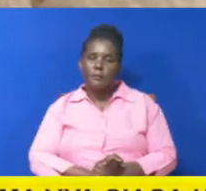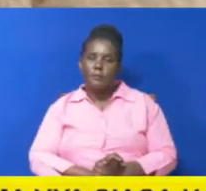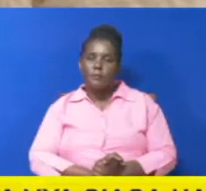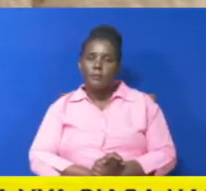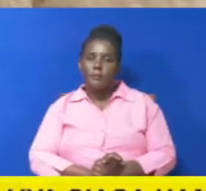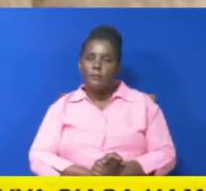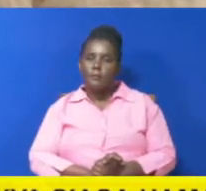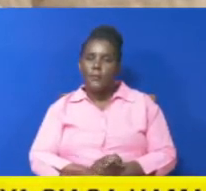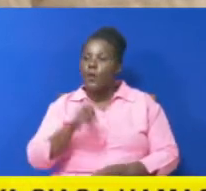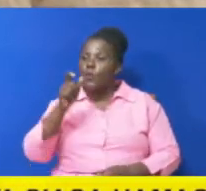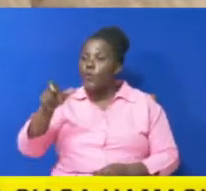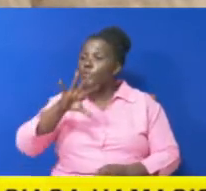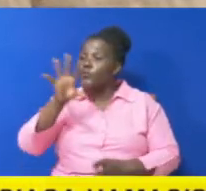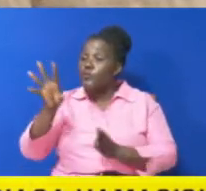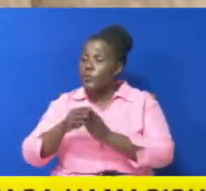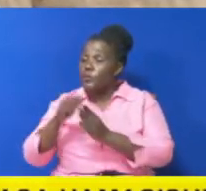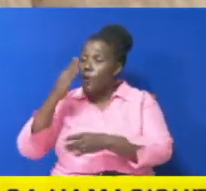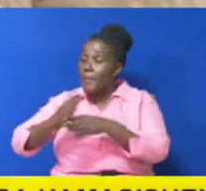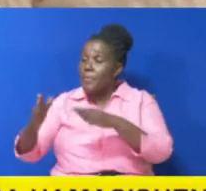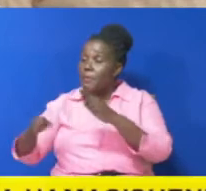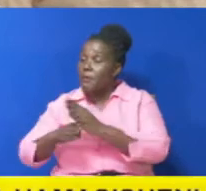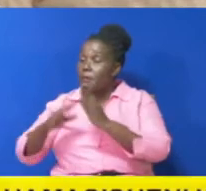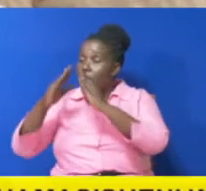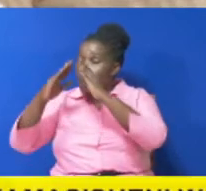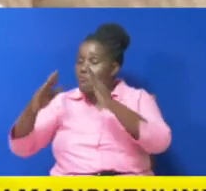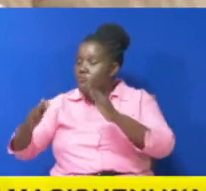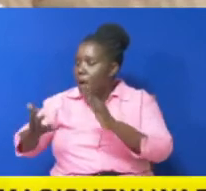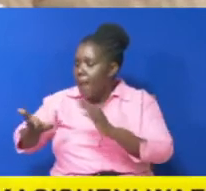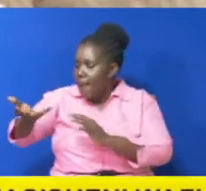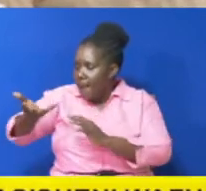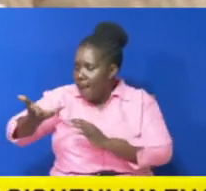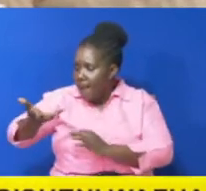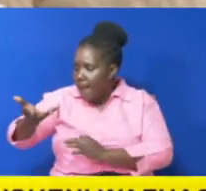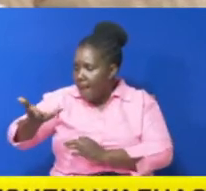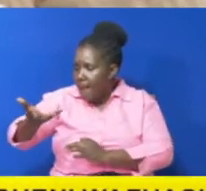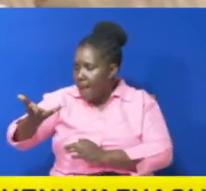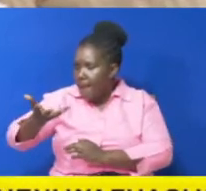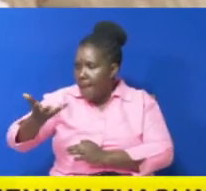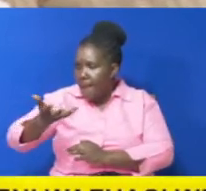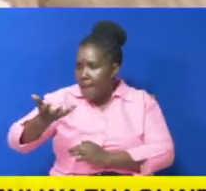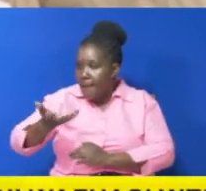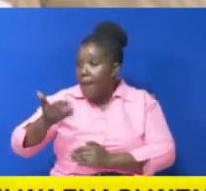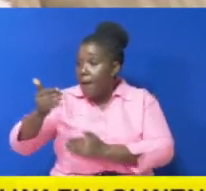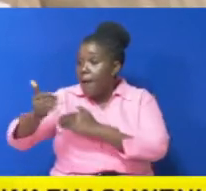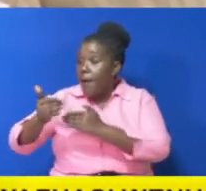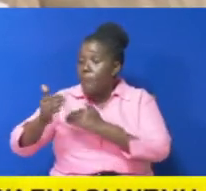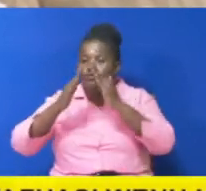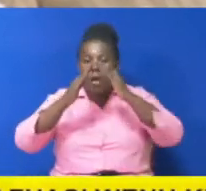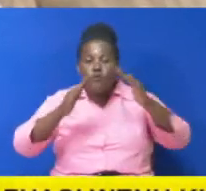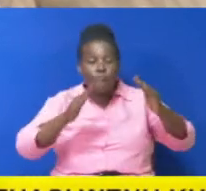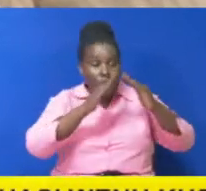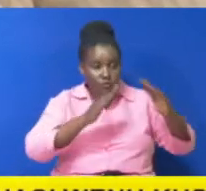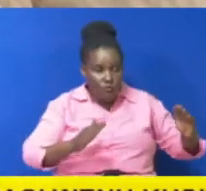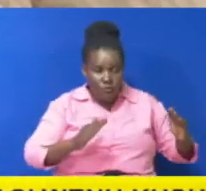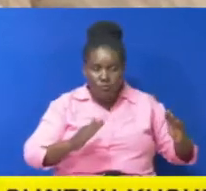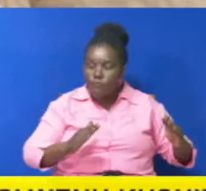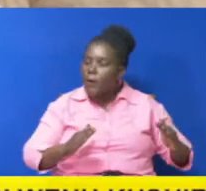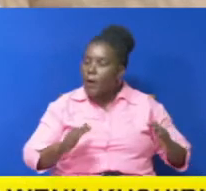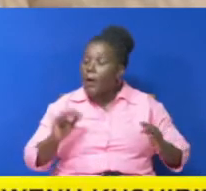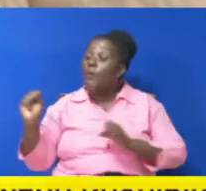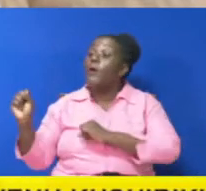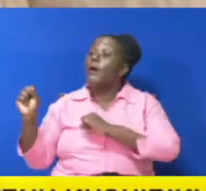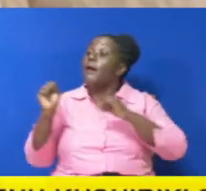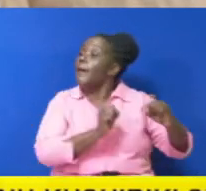Kwa wale wote wenye mitambo ya elution iliyoko kwenye maeneo ya makazi, waiondoe